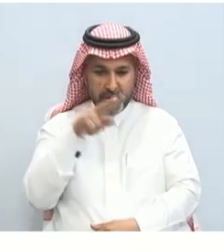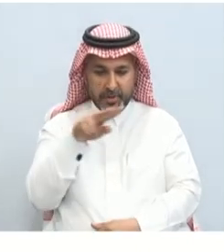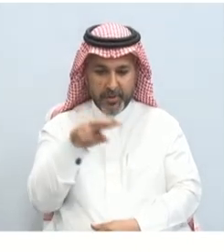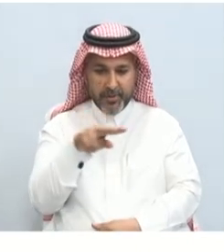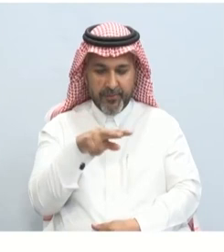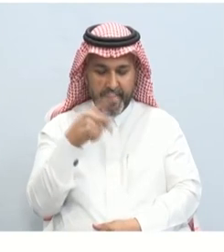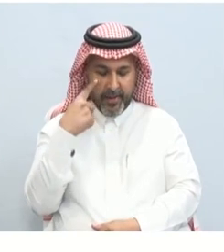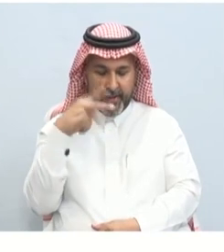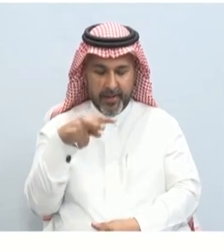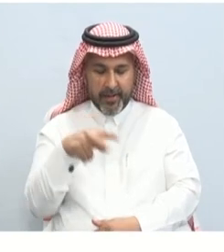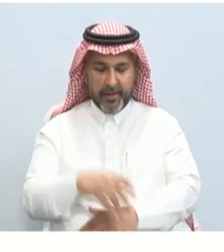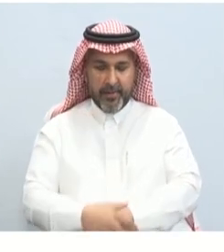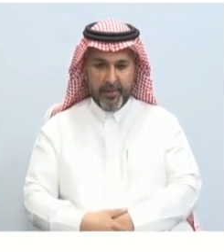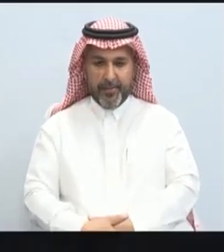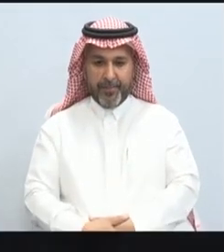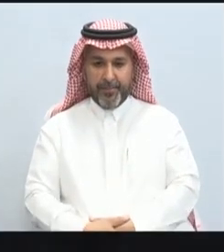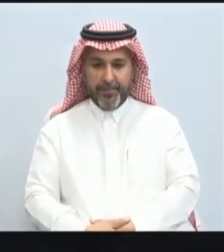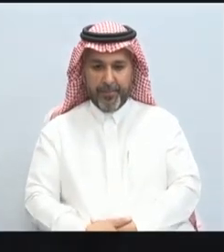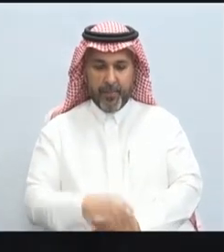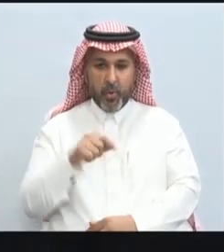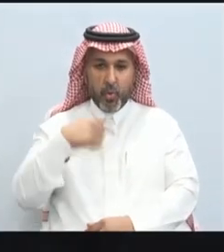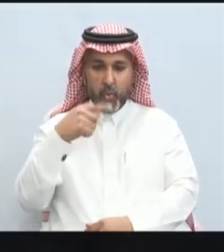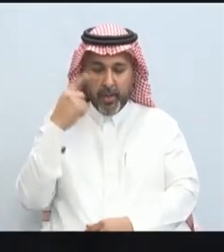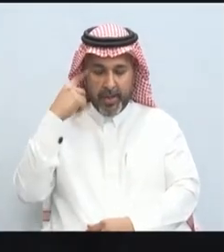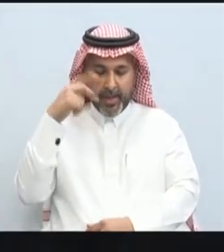هل نقول ان الاستدلال الاستنباطي